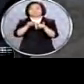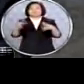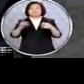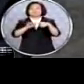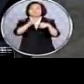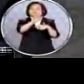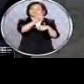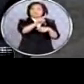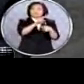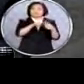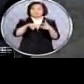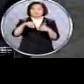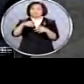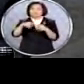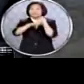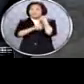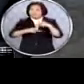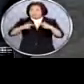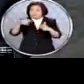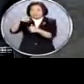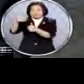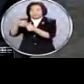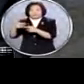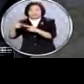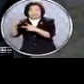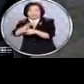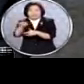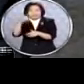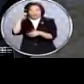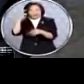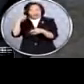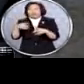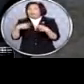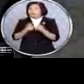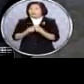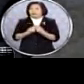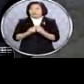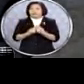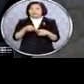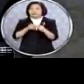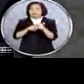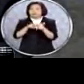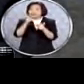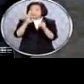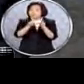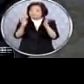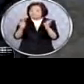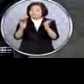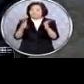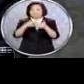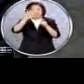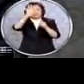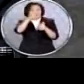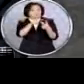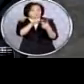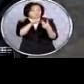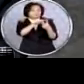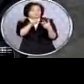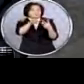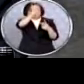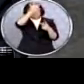改革一样，让人民一听到就害怕。12年来，国民党和民进党两党